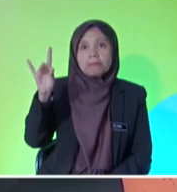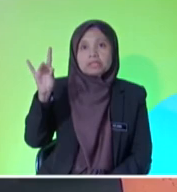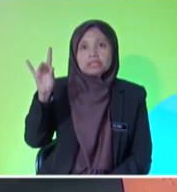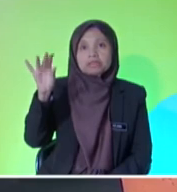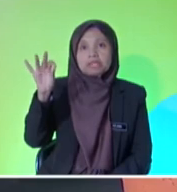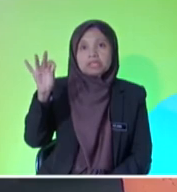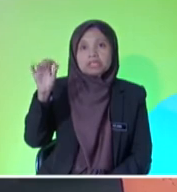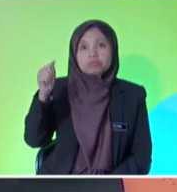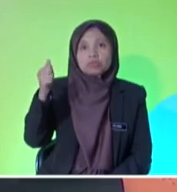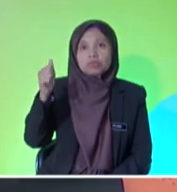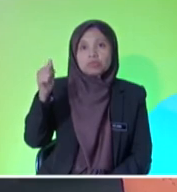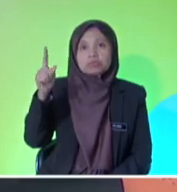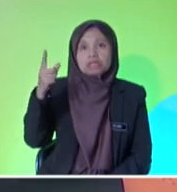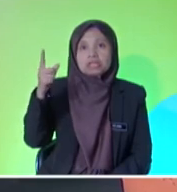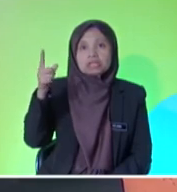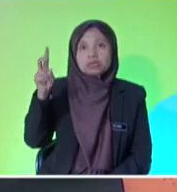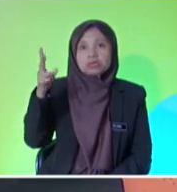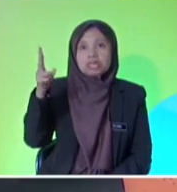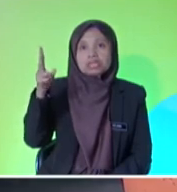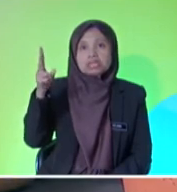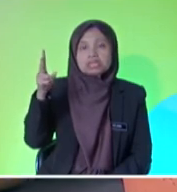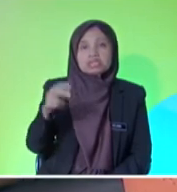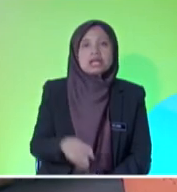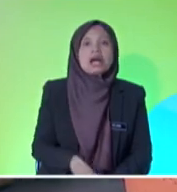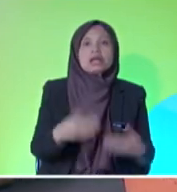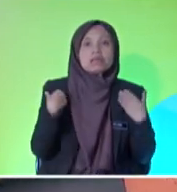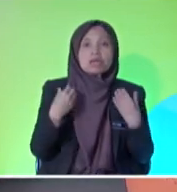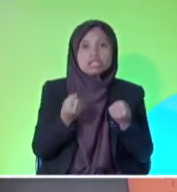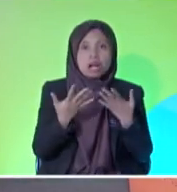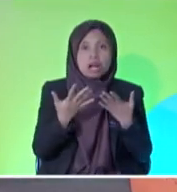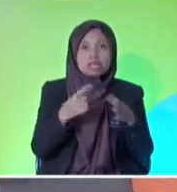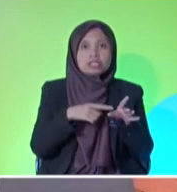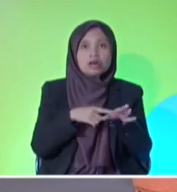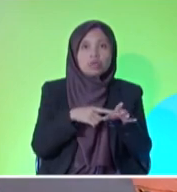3456789 10 11 12 wow banyaknya